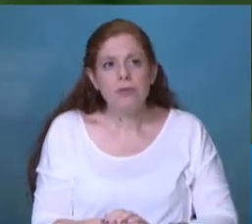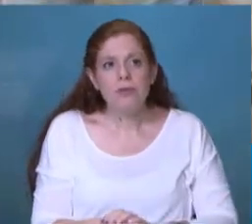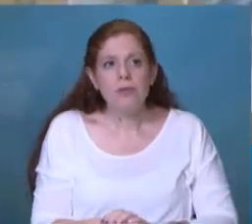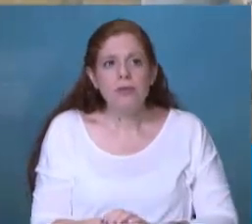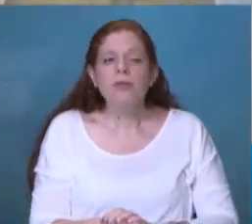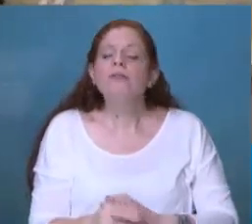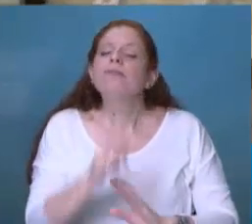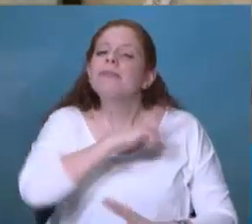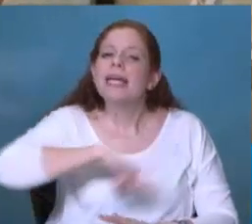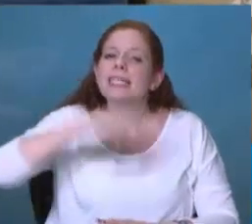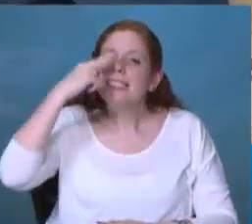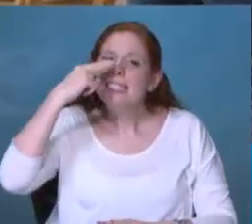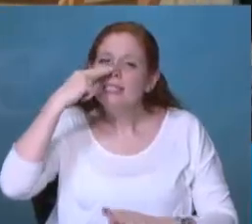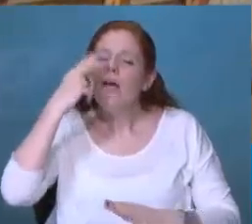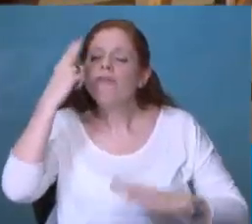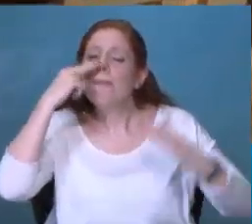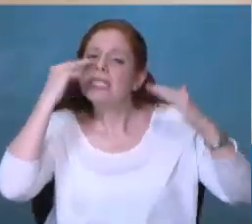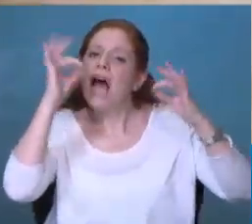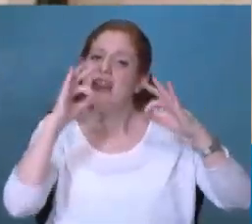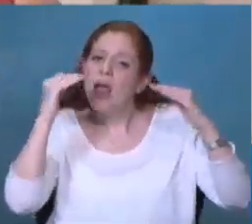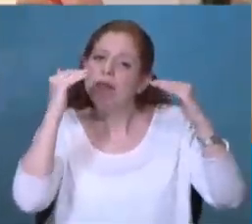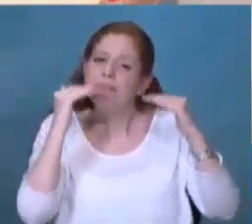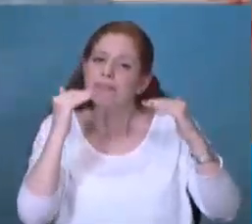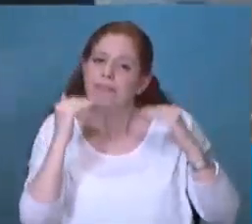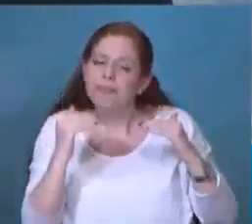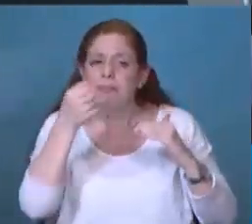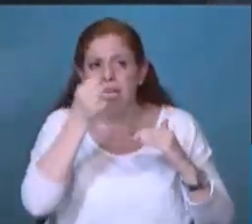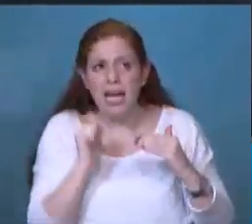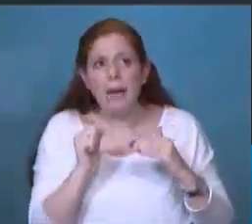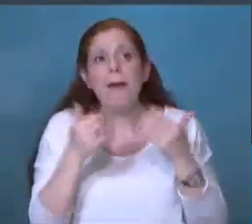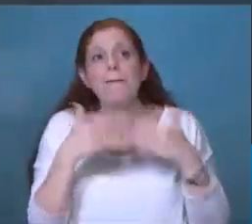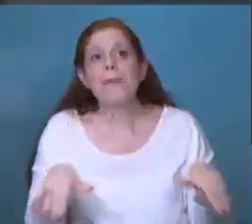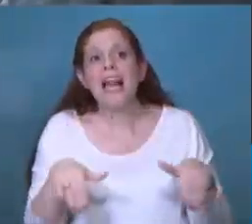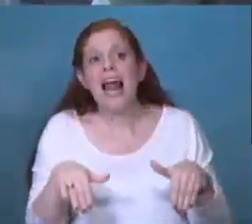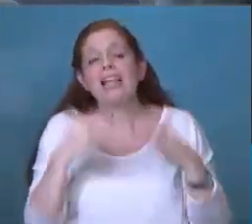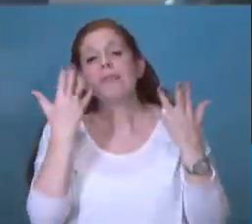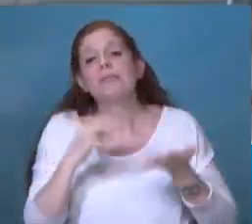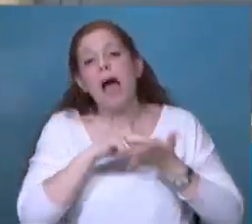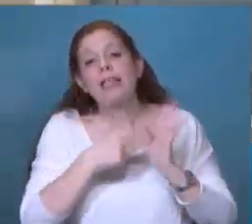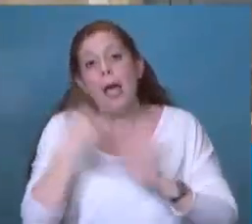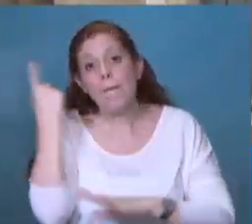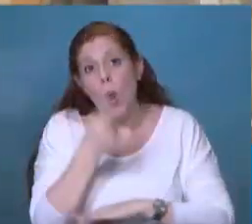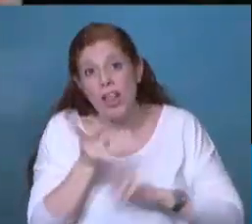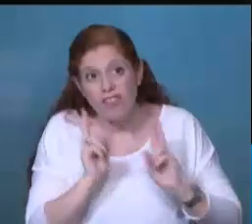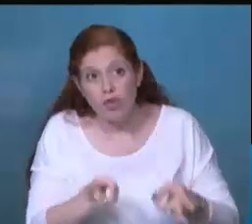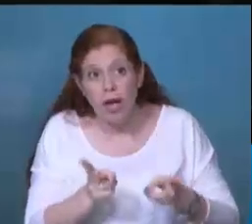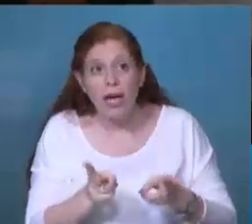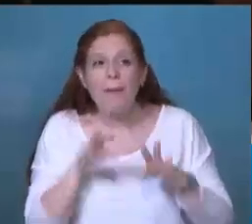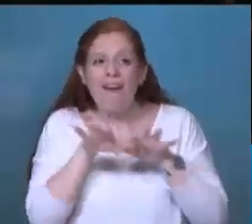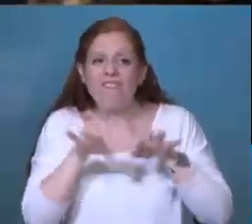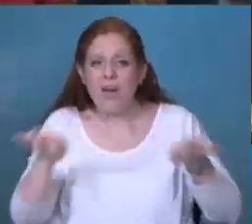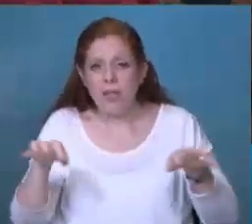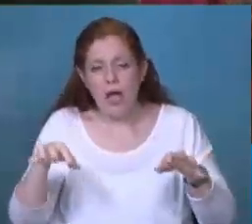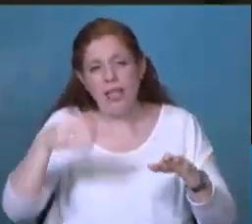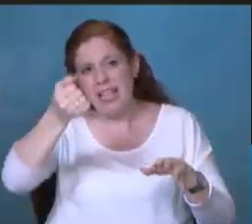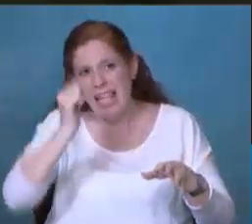העירייה ניסתה ומנסה לבסט את כמות התיירים, היא הגבילה את מספר חדרי המלון האפשריים, הפרידה בכמה מוקדים את תנועת התיירים